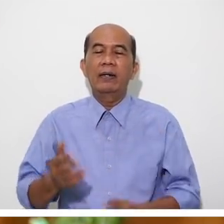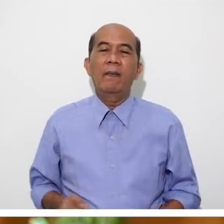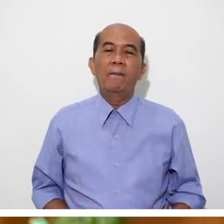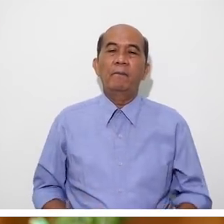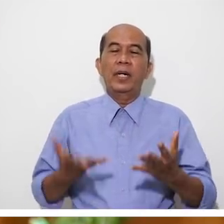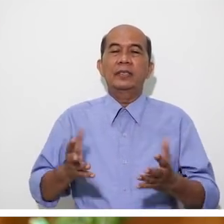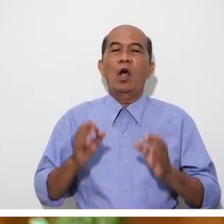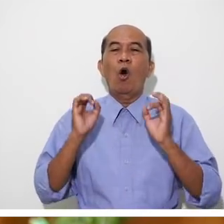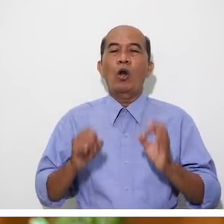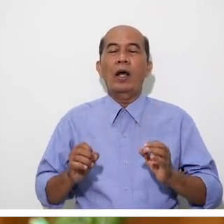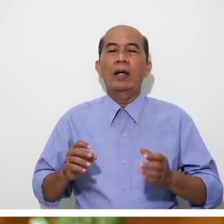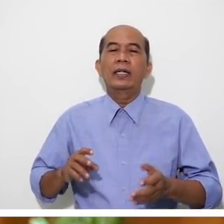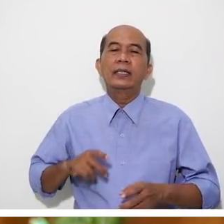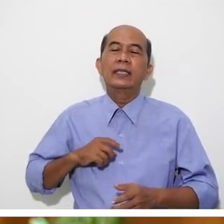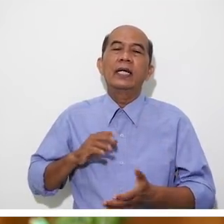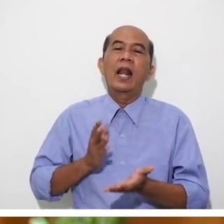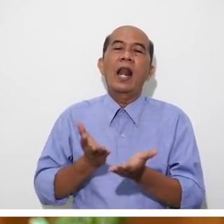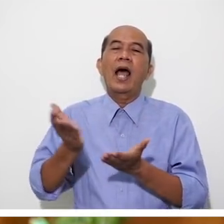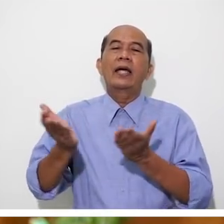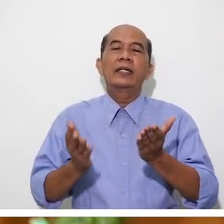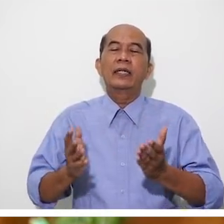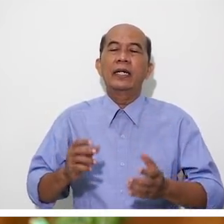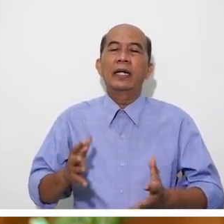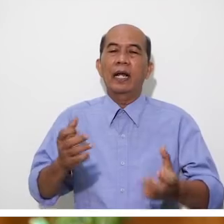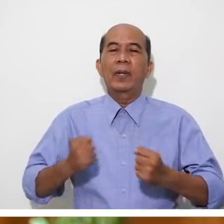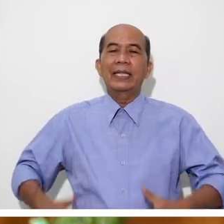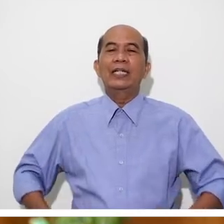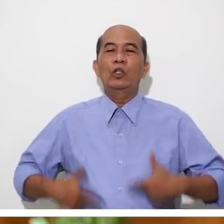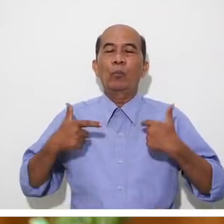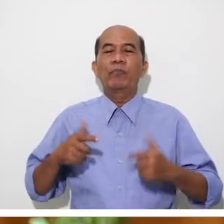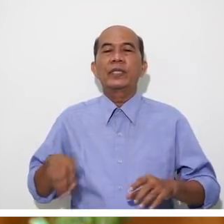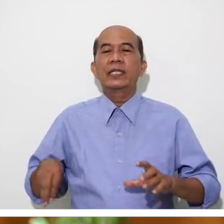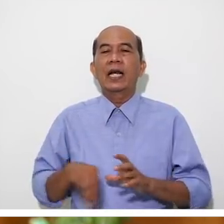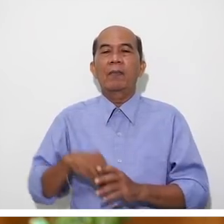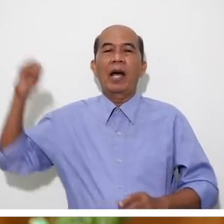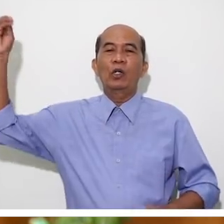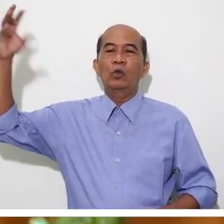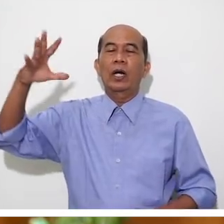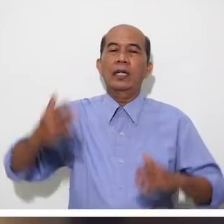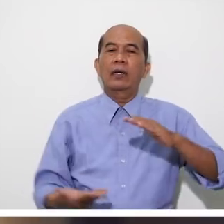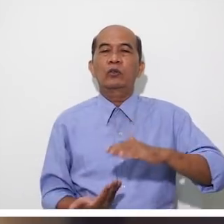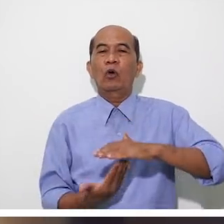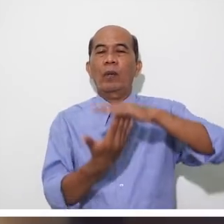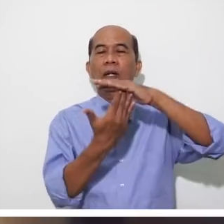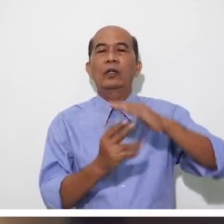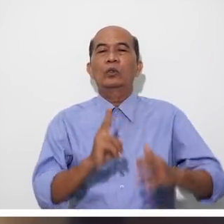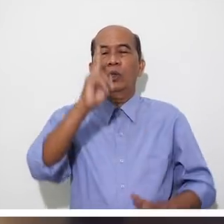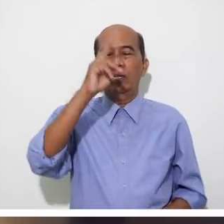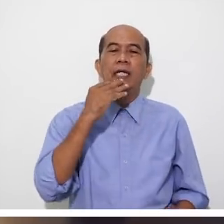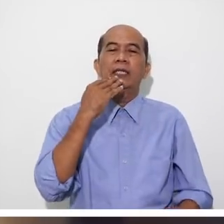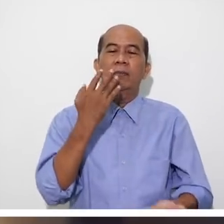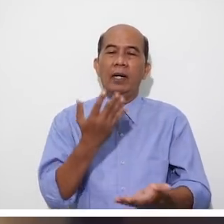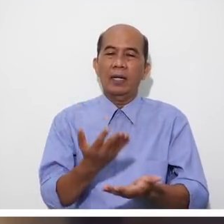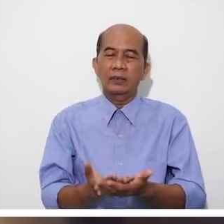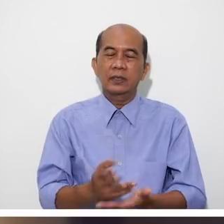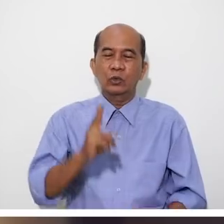orang terlayani dan banyak orang dapat hidup di dalam anugerah dan topangan Tuhan. Terima kasih Bapa